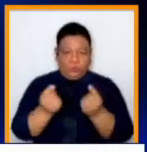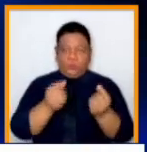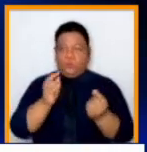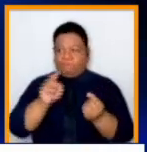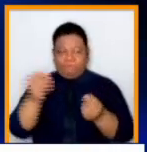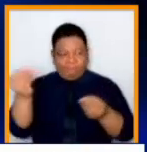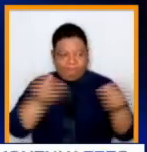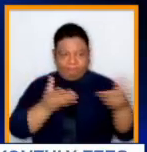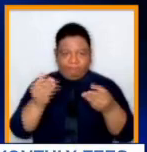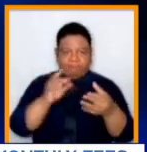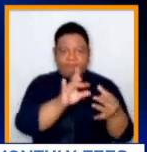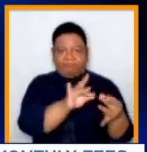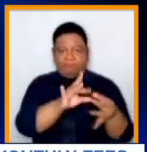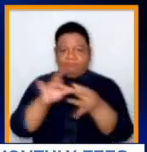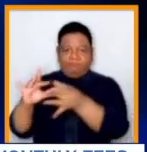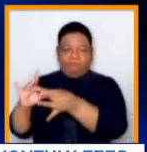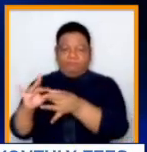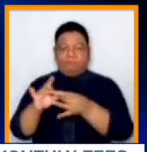iyahang mga